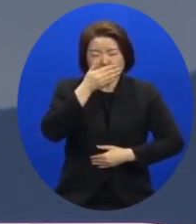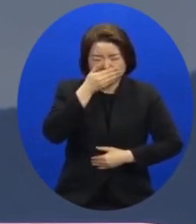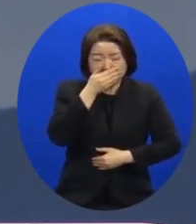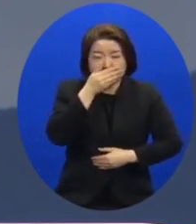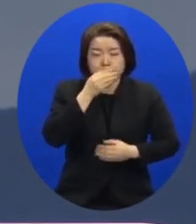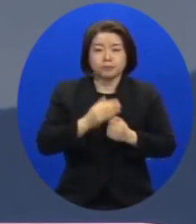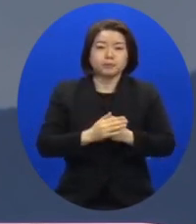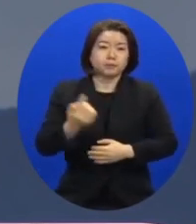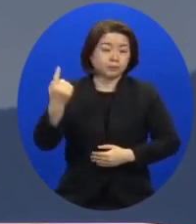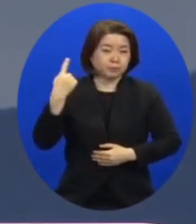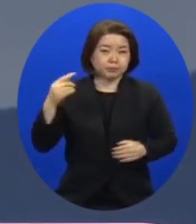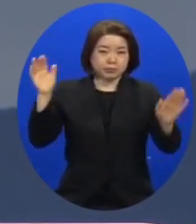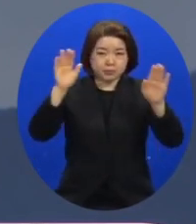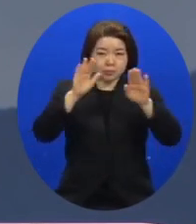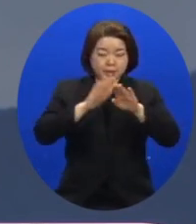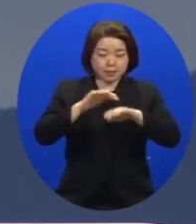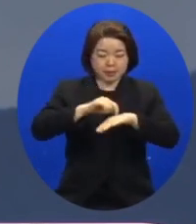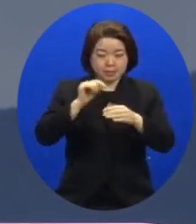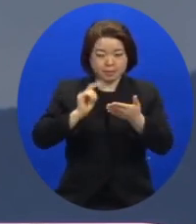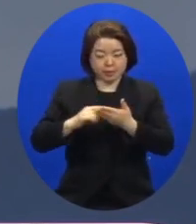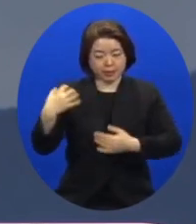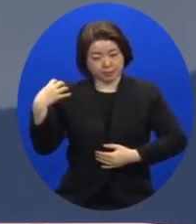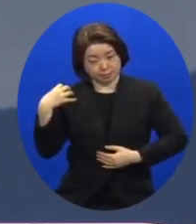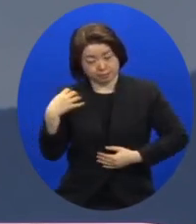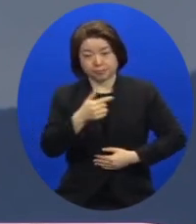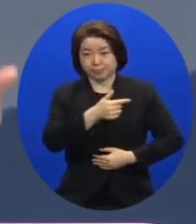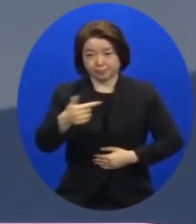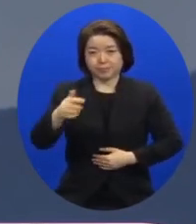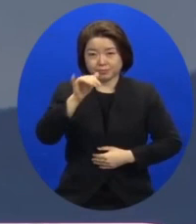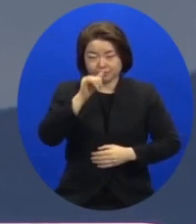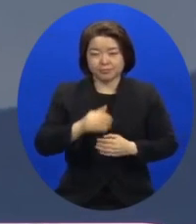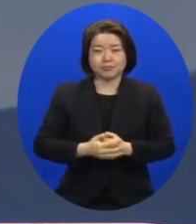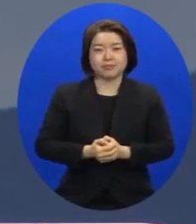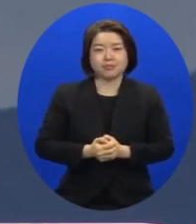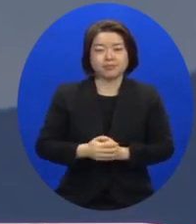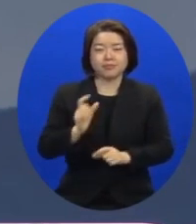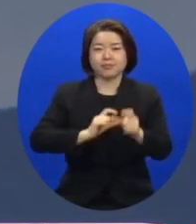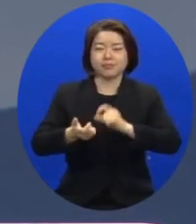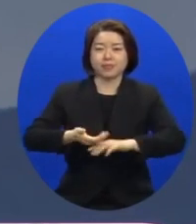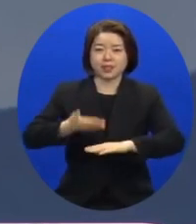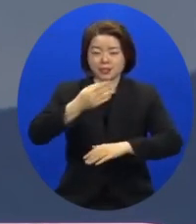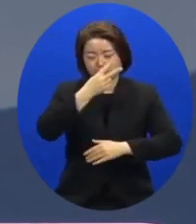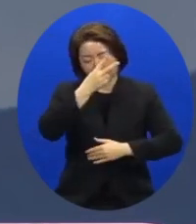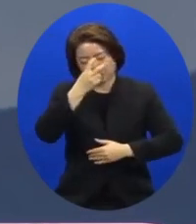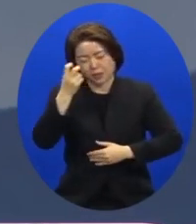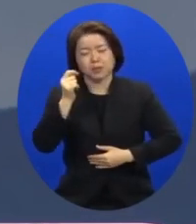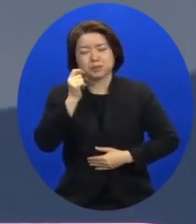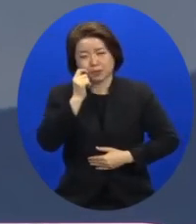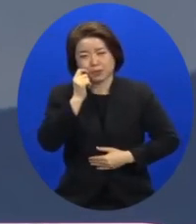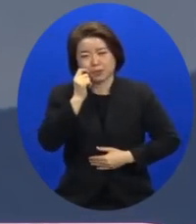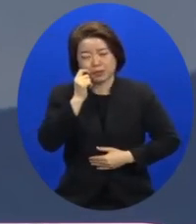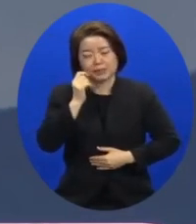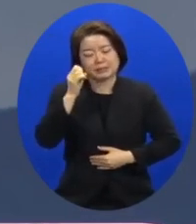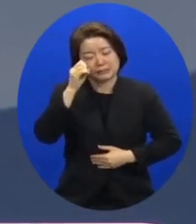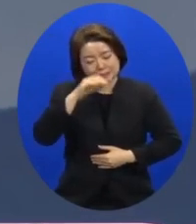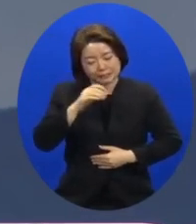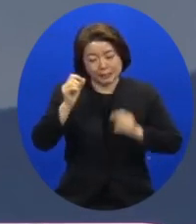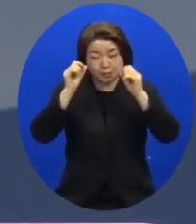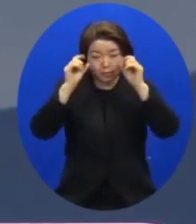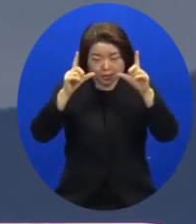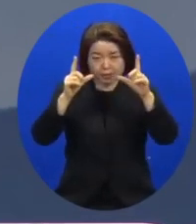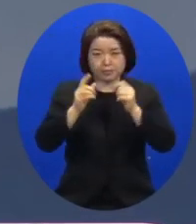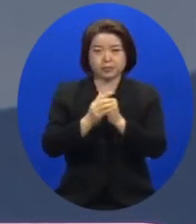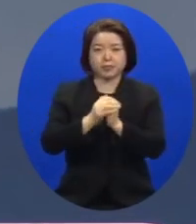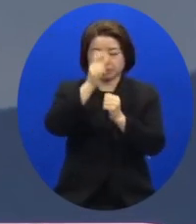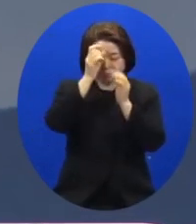어제 밤에 심적인 부담이 꽤 걷습니다 더이상 잠이 오지 않아서 아주 새벽에 일어나서 기도하고